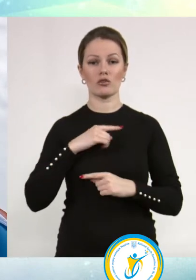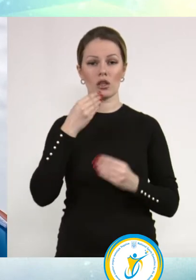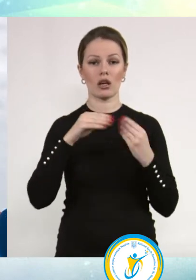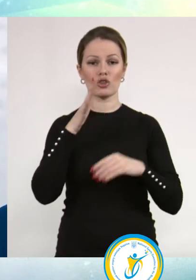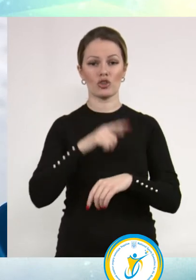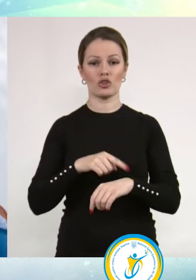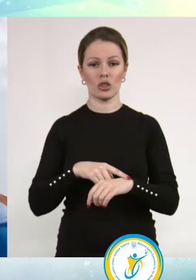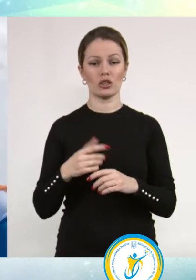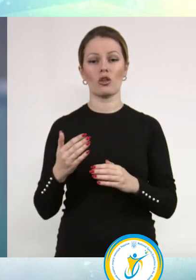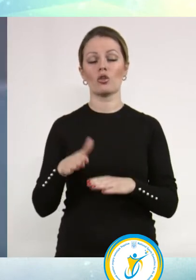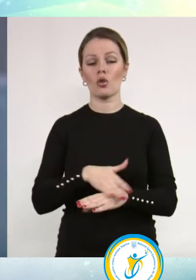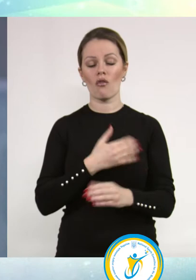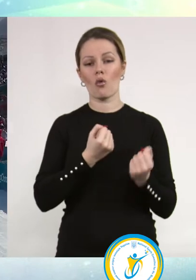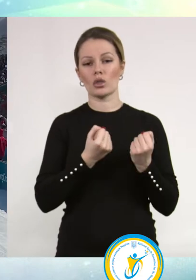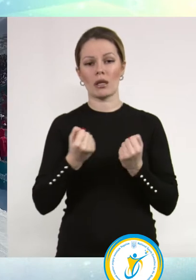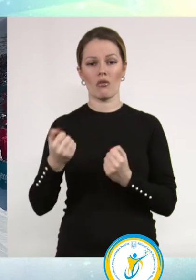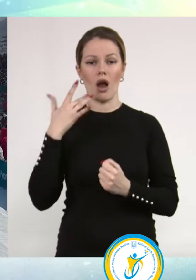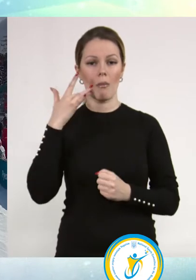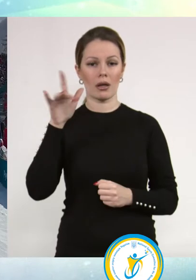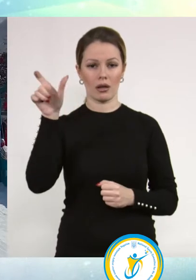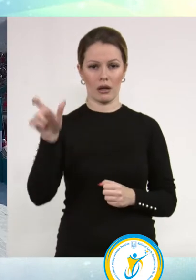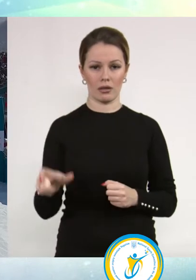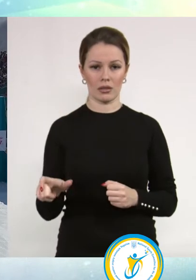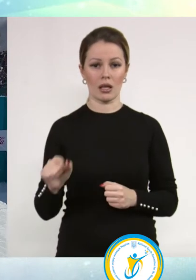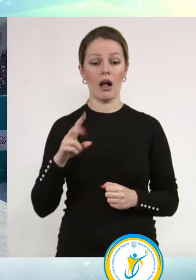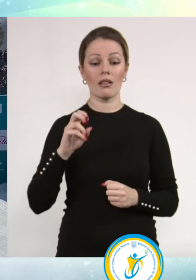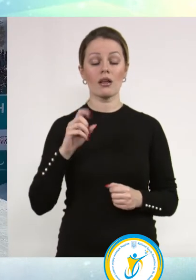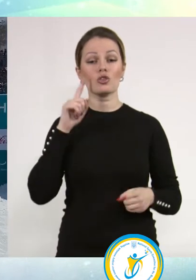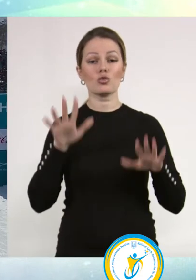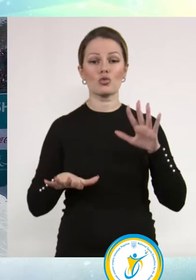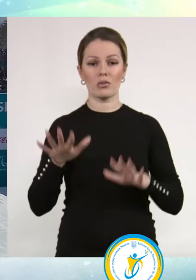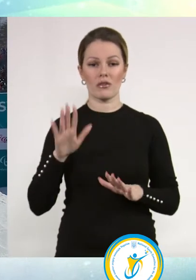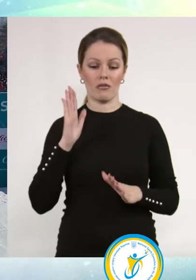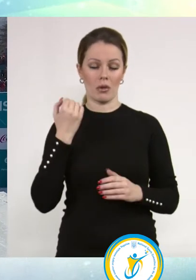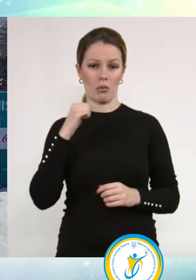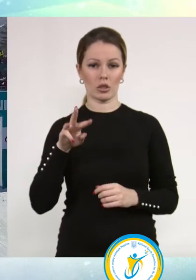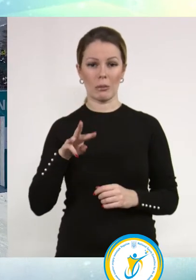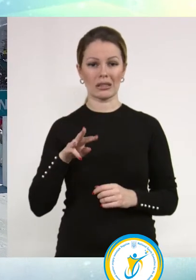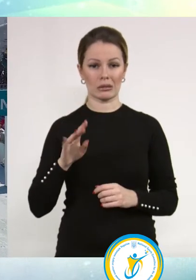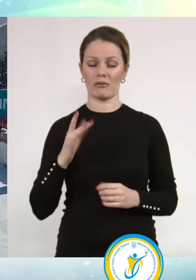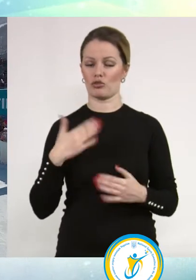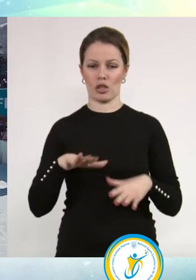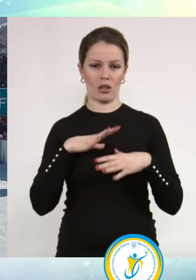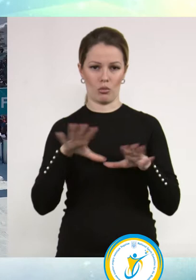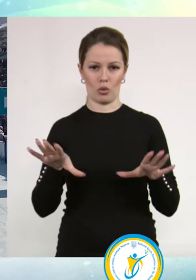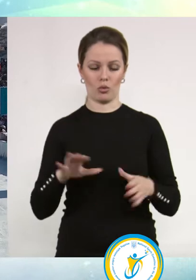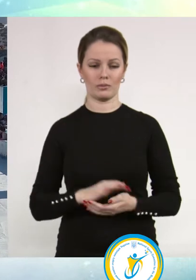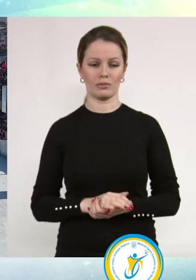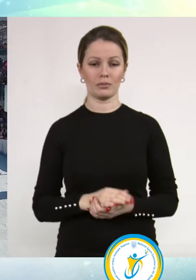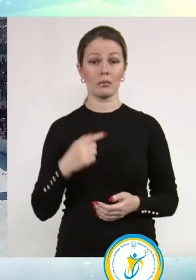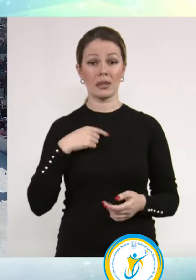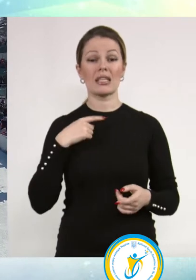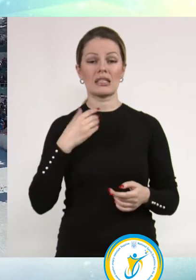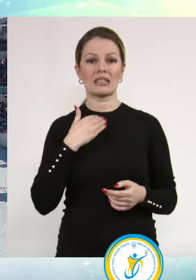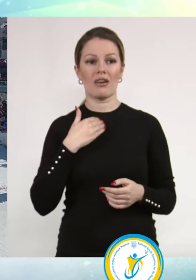найкращий час доволі довго отримував американець Деніел Кносен. Але сумнівів у перемозі Максима вже не було. Іван,